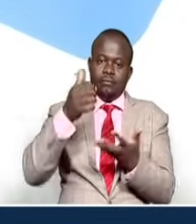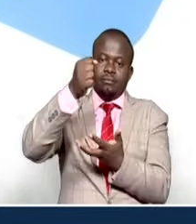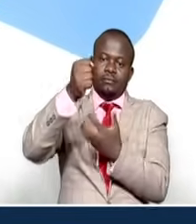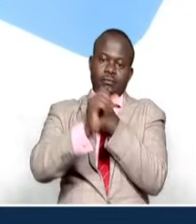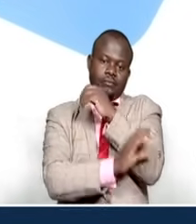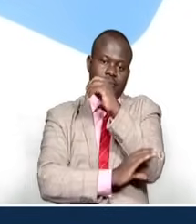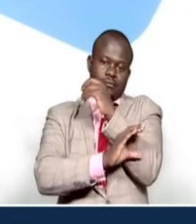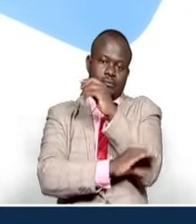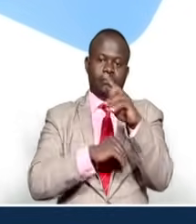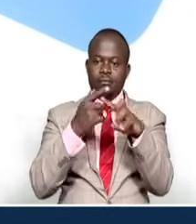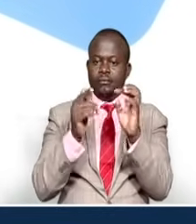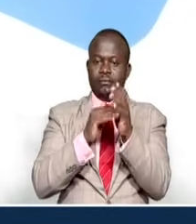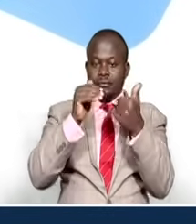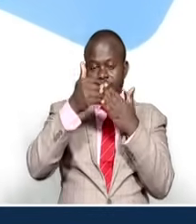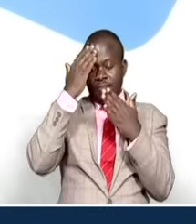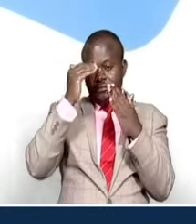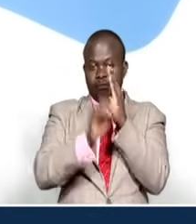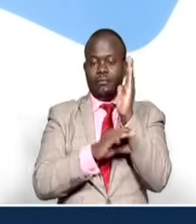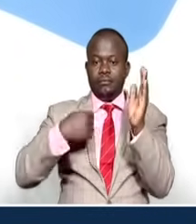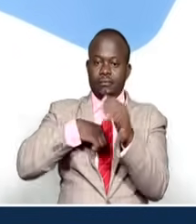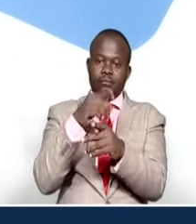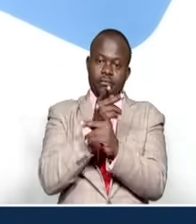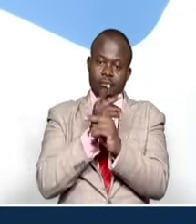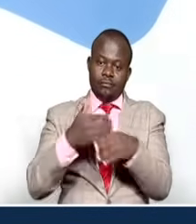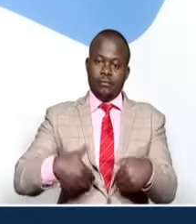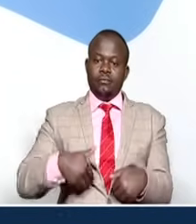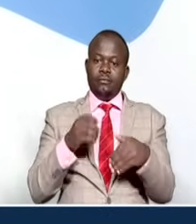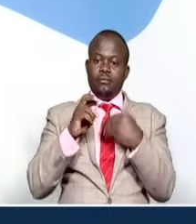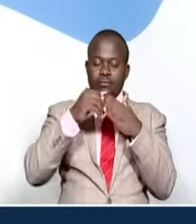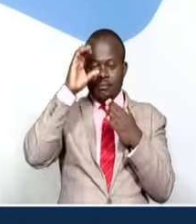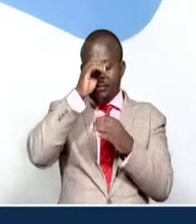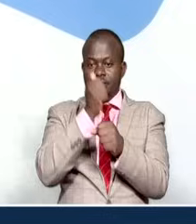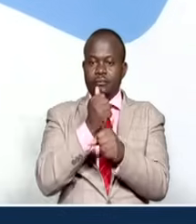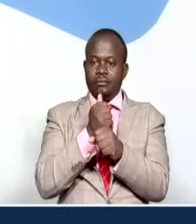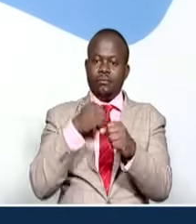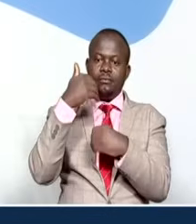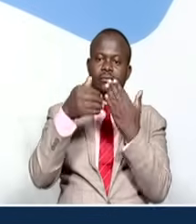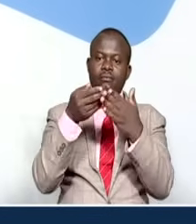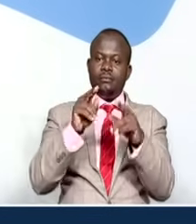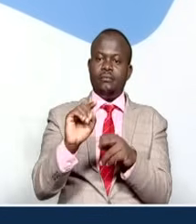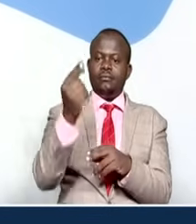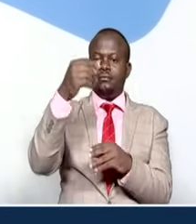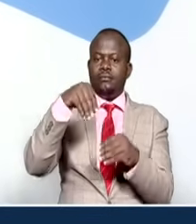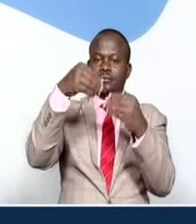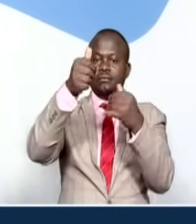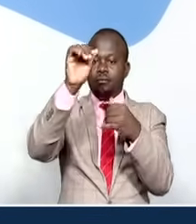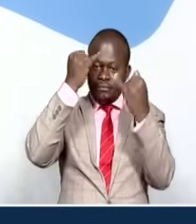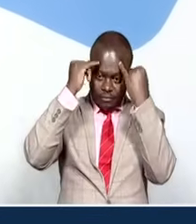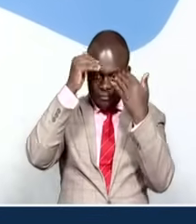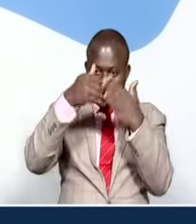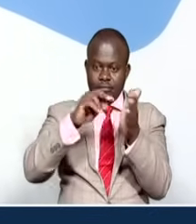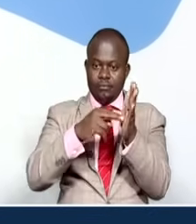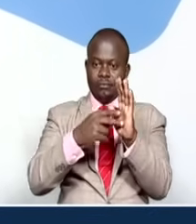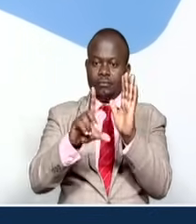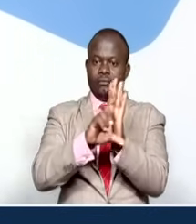y'igihugu, ariko nanone kuko igihugu cyacu cyita ku rubyiruko cyangwa se ku gushaka akazi, hazaba umwe mu batanga ibyo bitekerezo n'imishinga